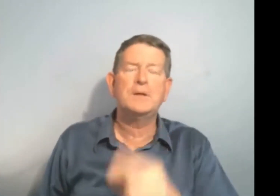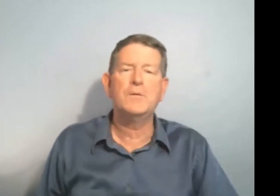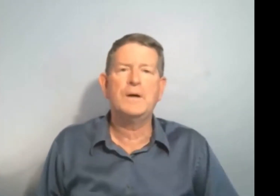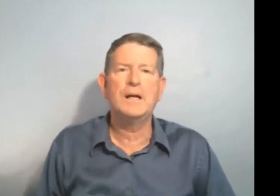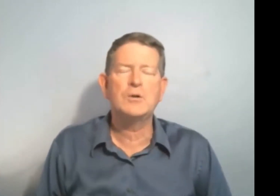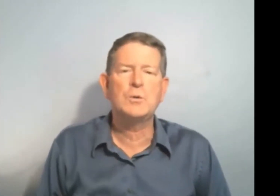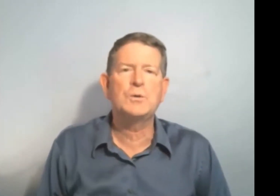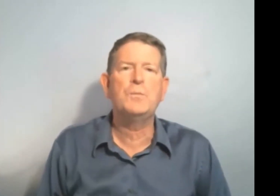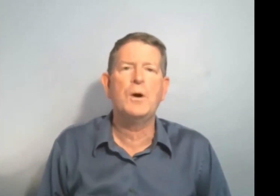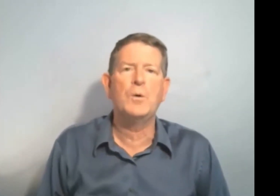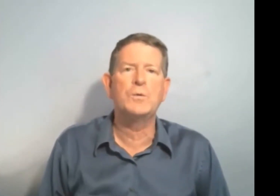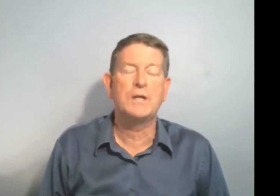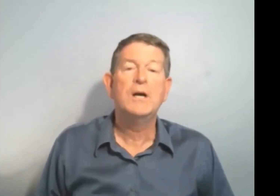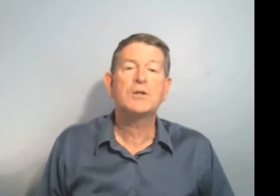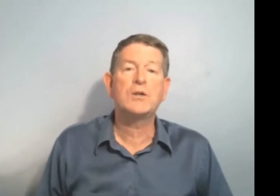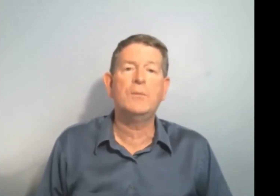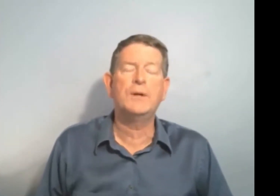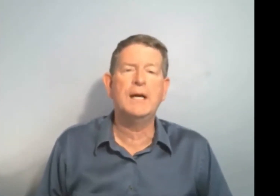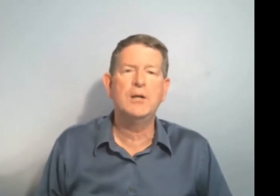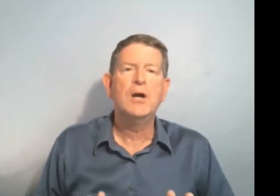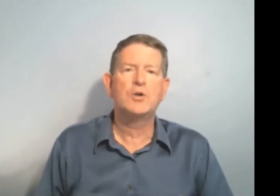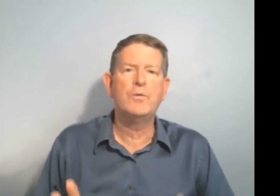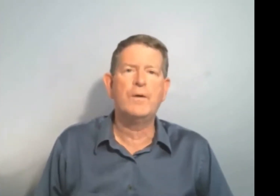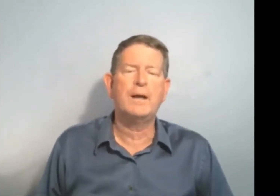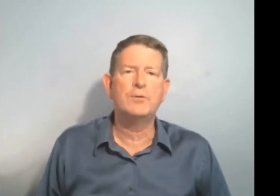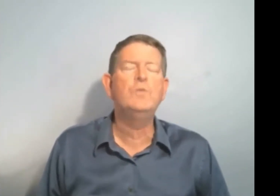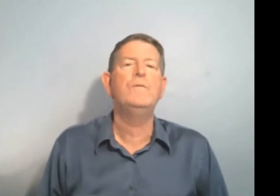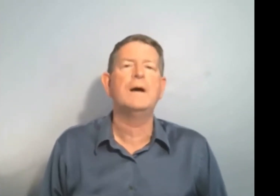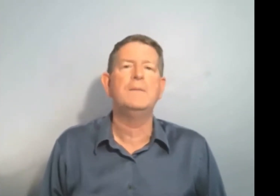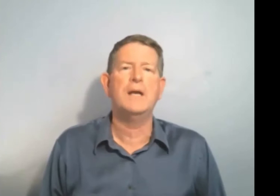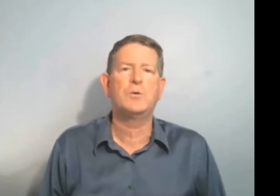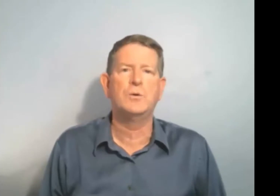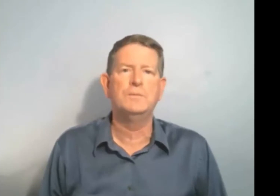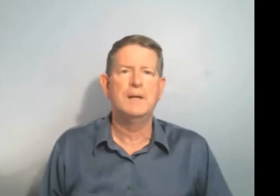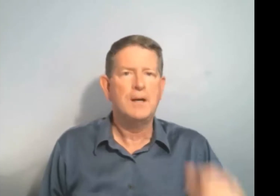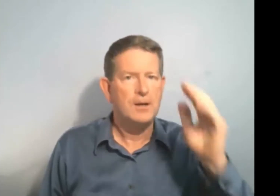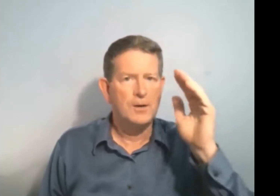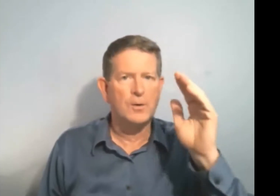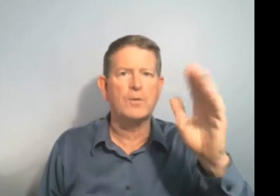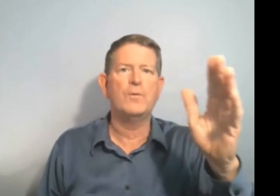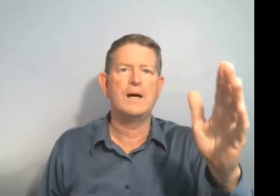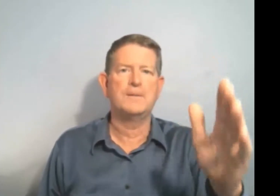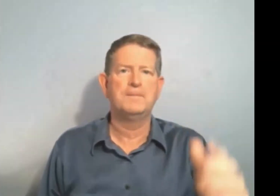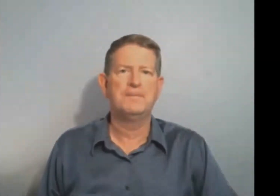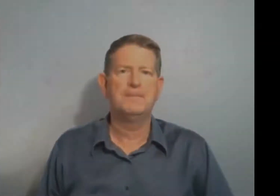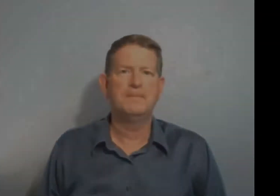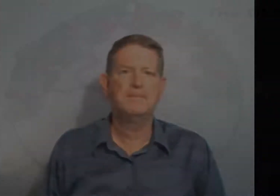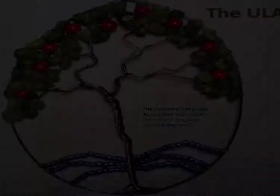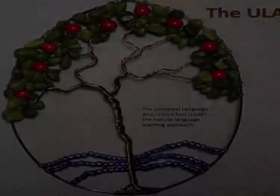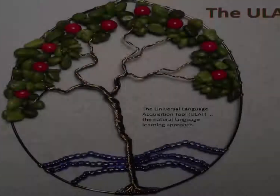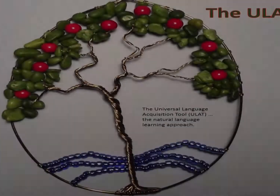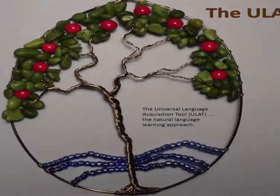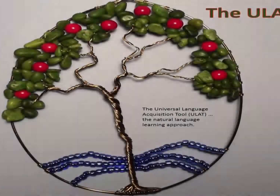à vous maintenant de faire la leçon 2.11 sans mon aide. Je vous verrai bientôt. Au revoir.